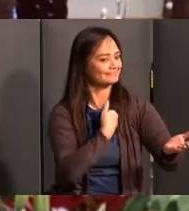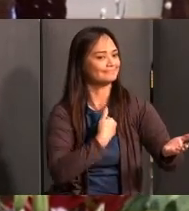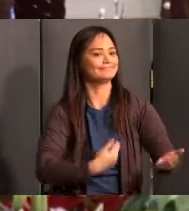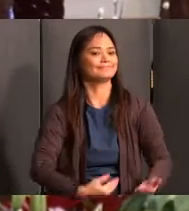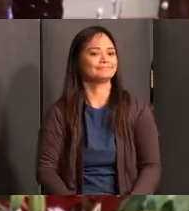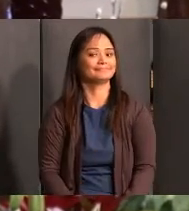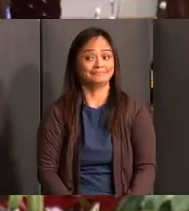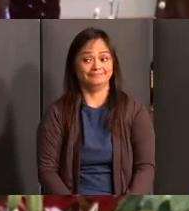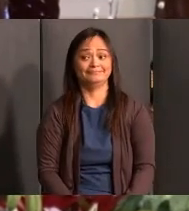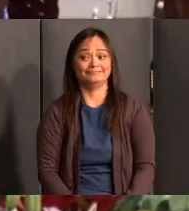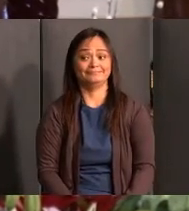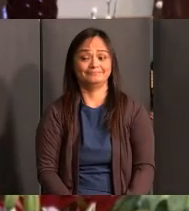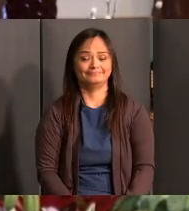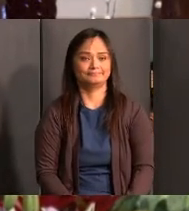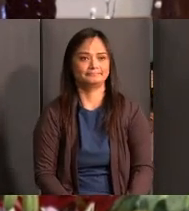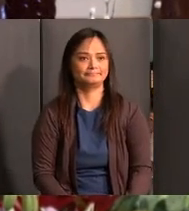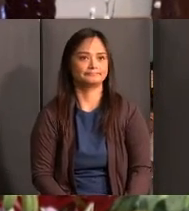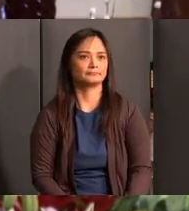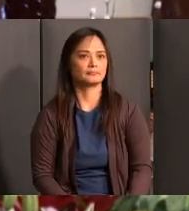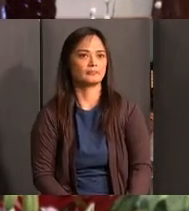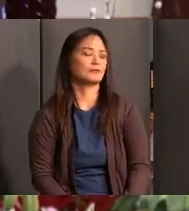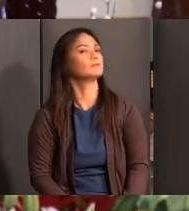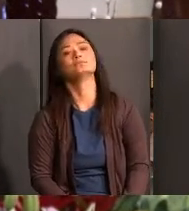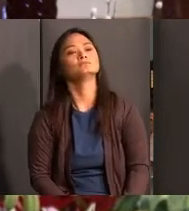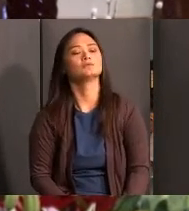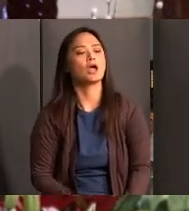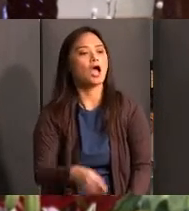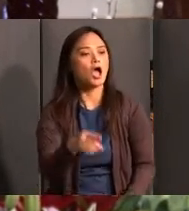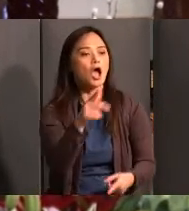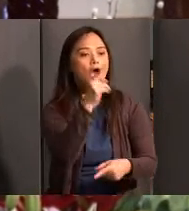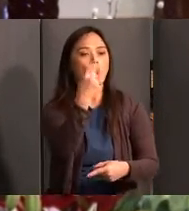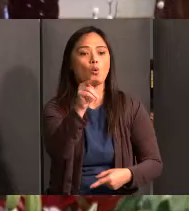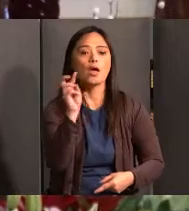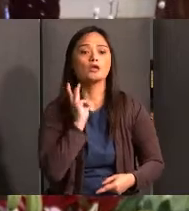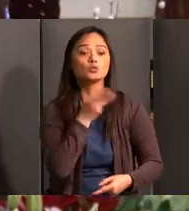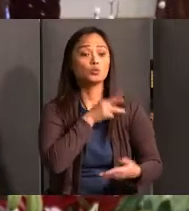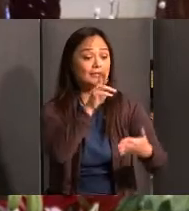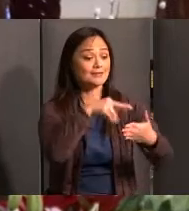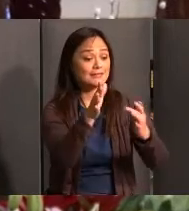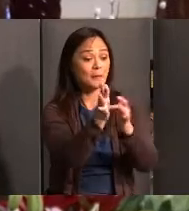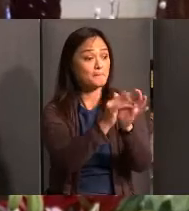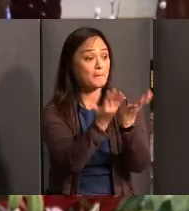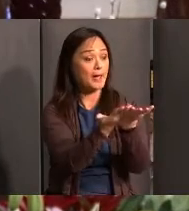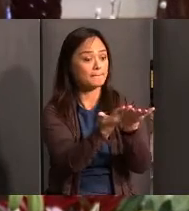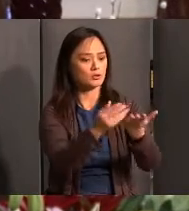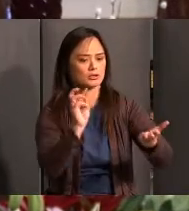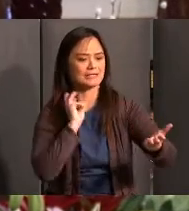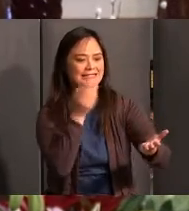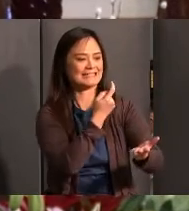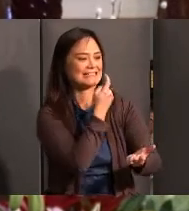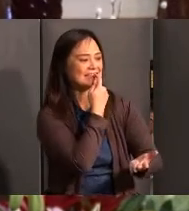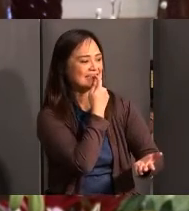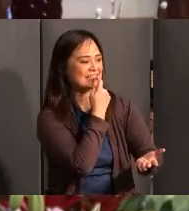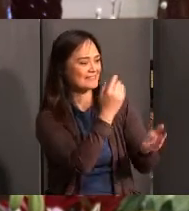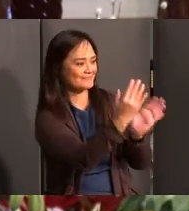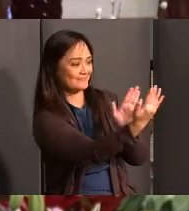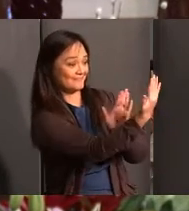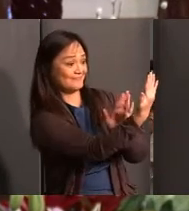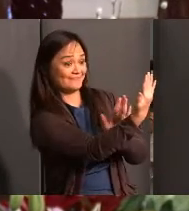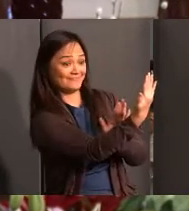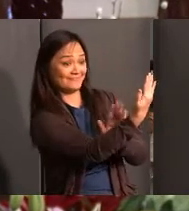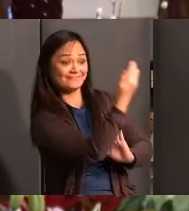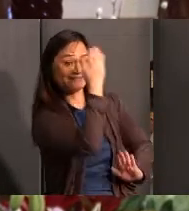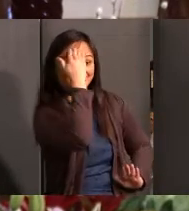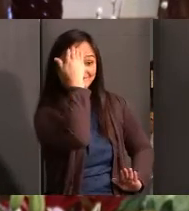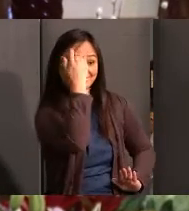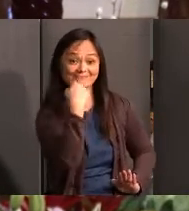see ourselves. Nagiging salamin natin ang salita ng Diyos. We realize what we are. Okay?